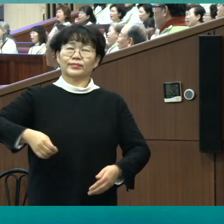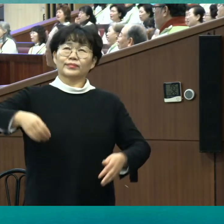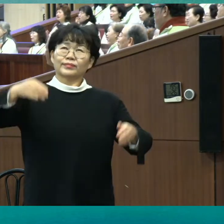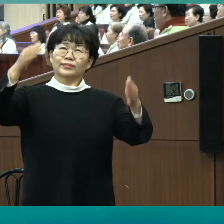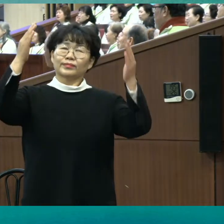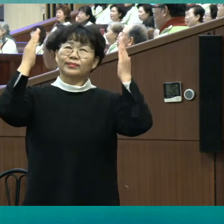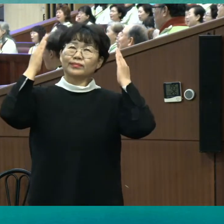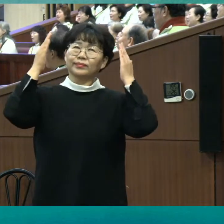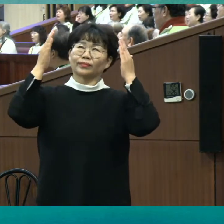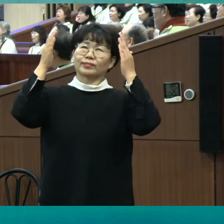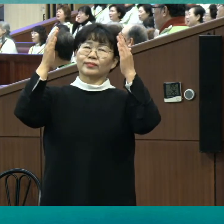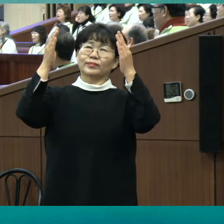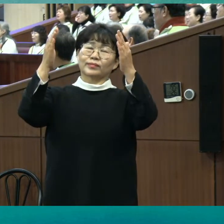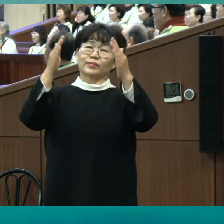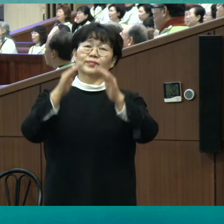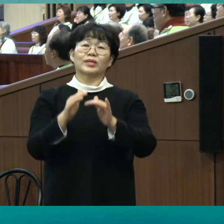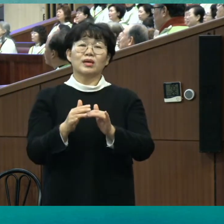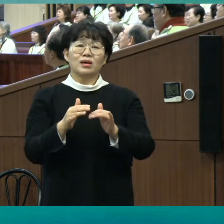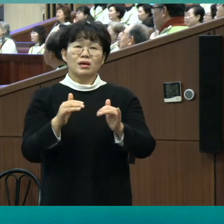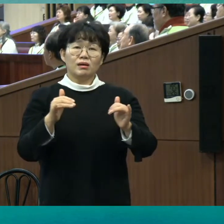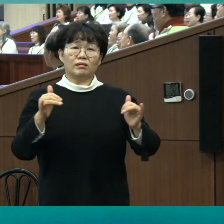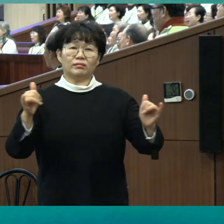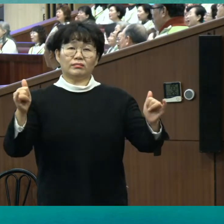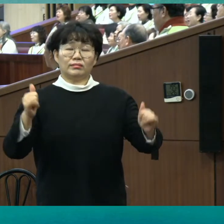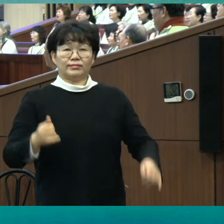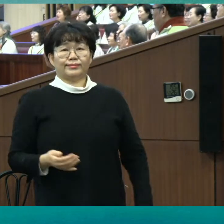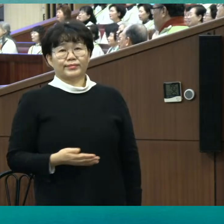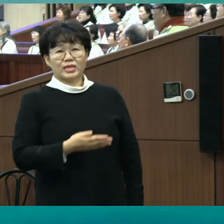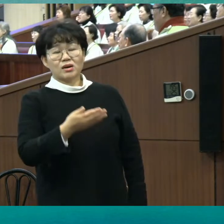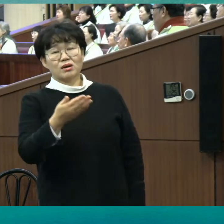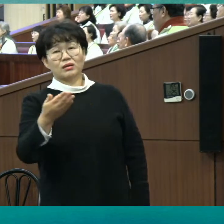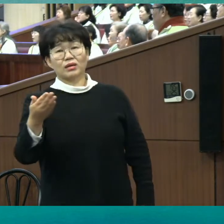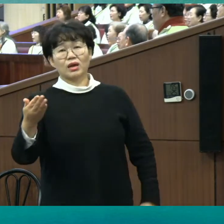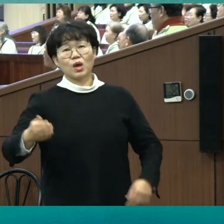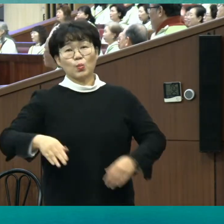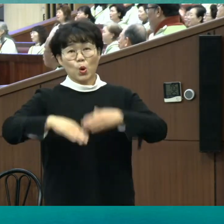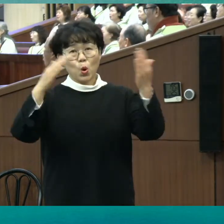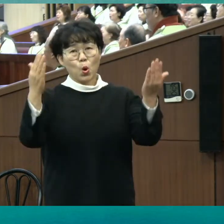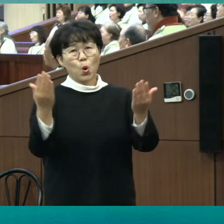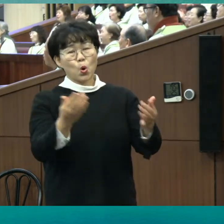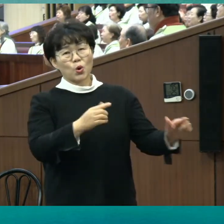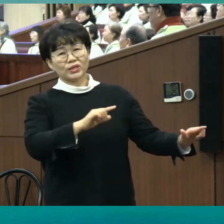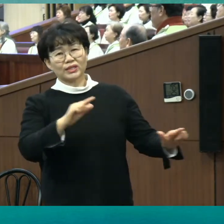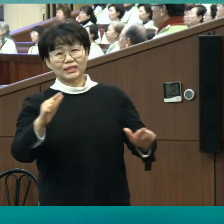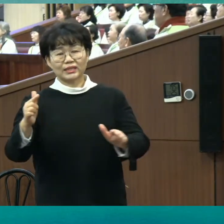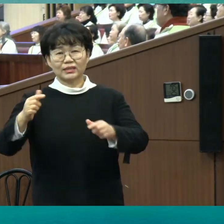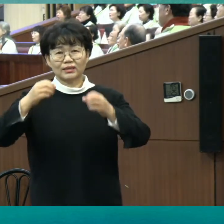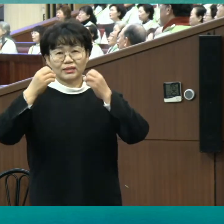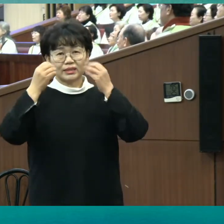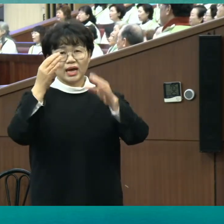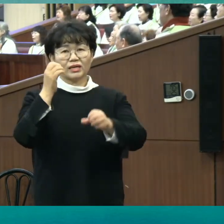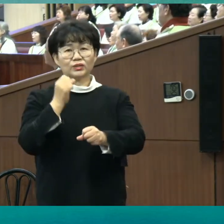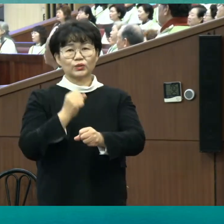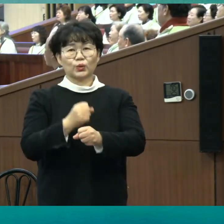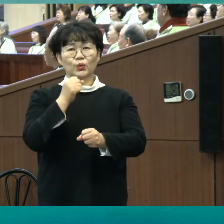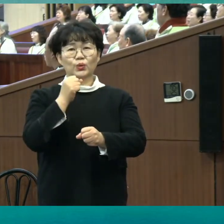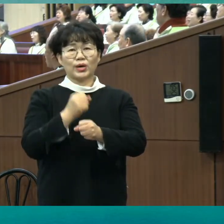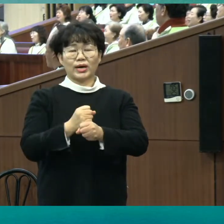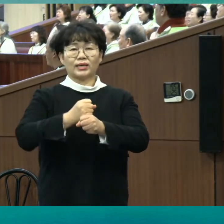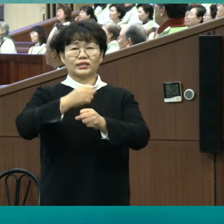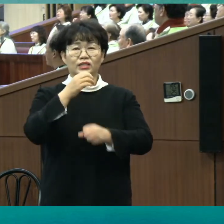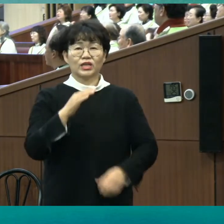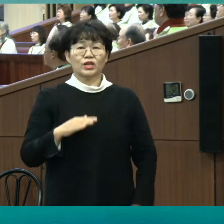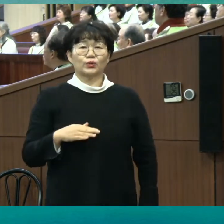평안을 바라보는 자, 너의 모든 것